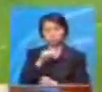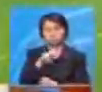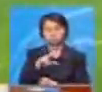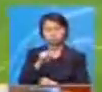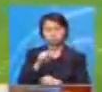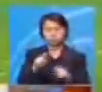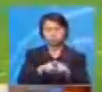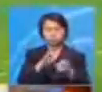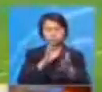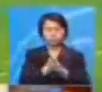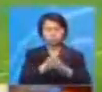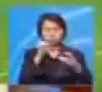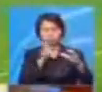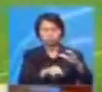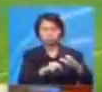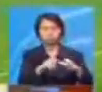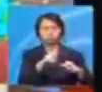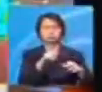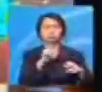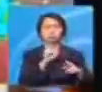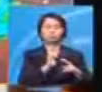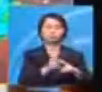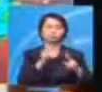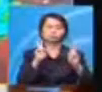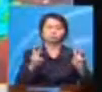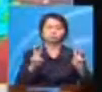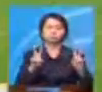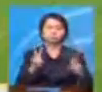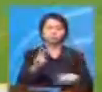Olivera menjadikan kedan sama